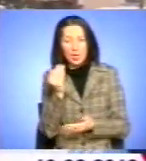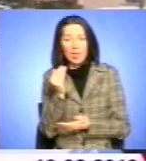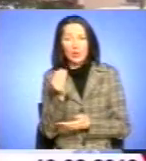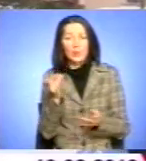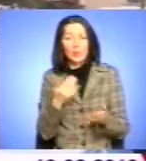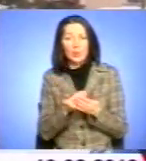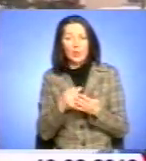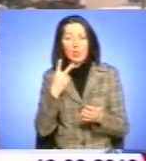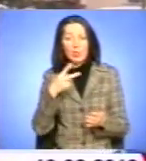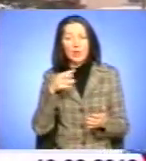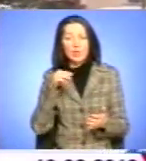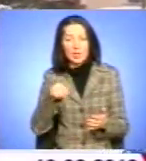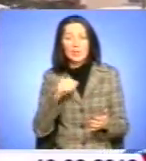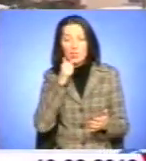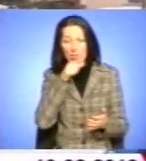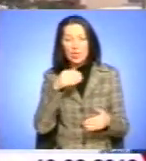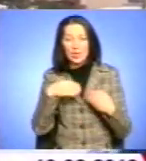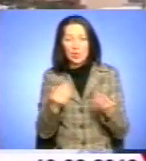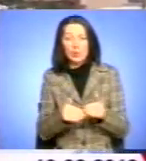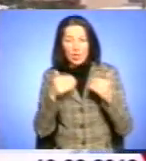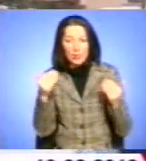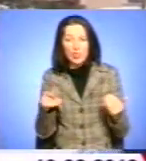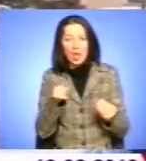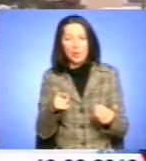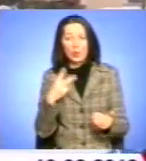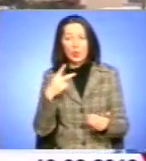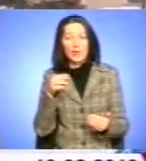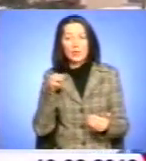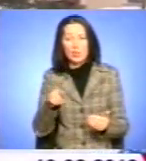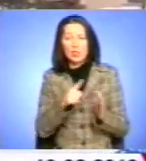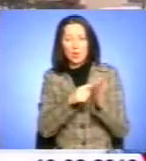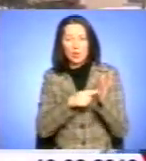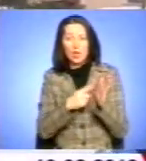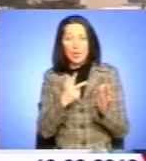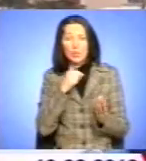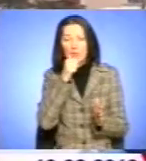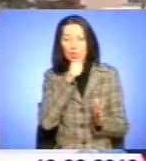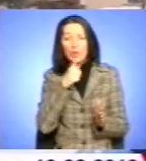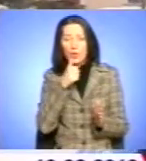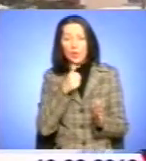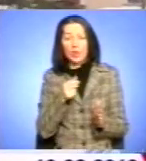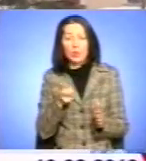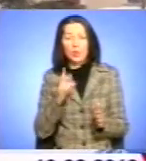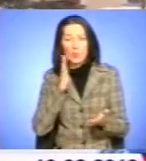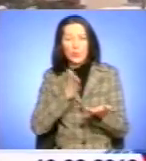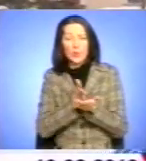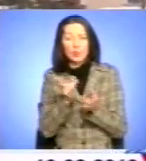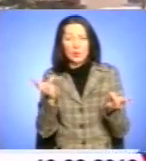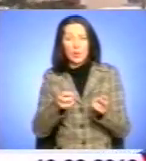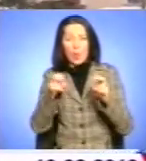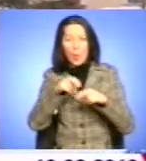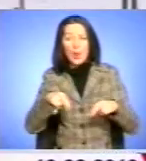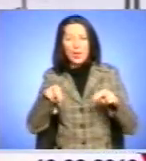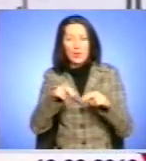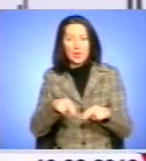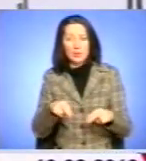Настусю 20 тисяч на рік дають, да, навіть більше, а тут 20 тисяч розділяють на 3 роки. Тому ту політику теж треба